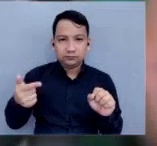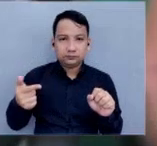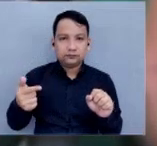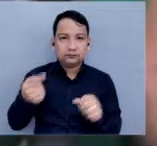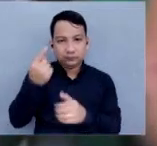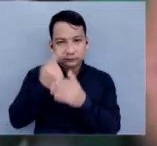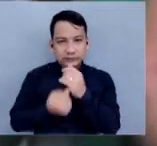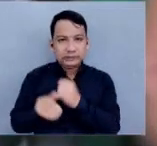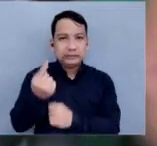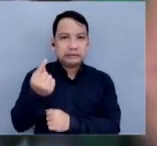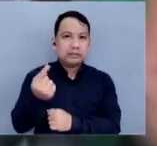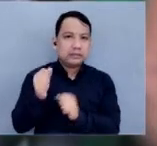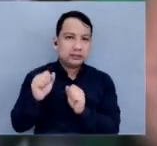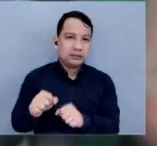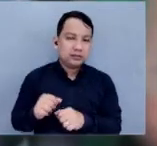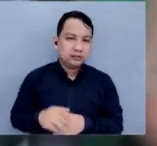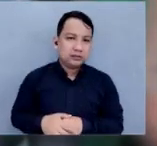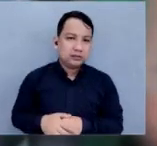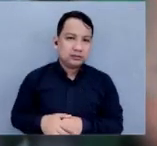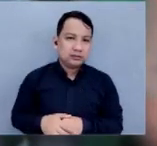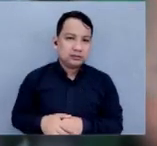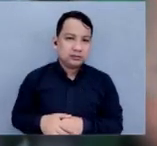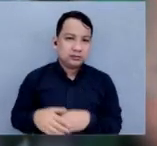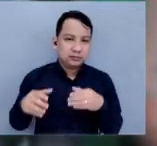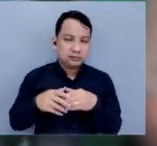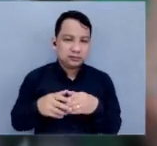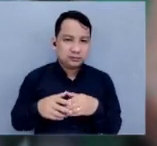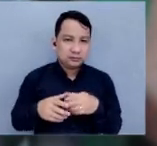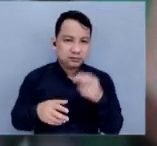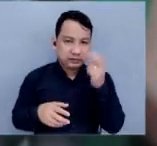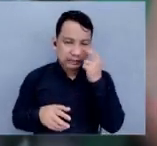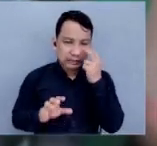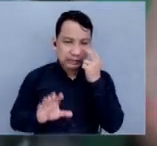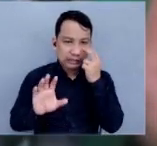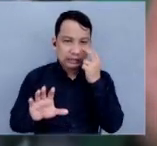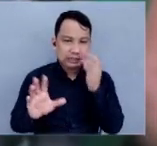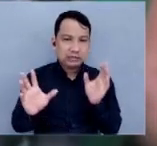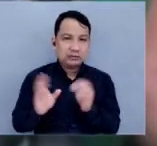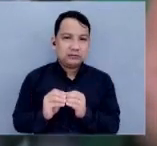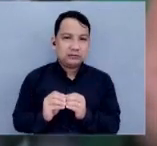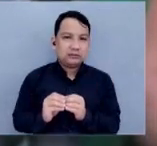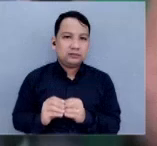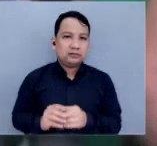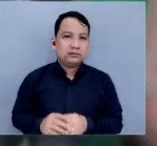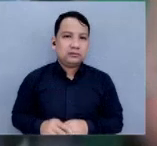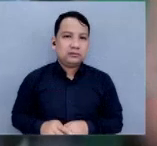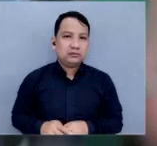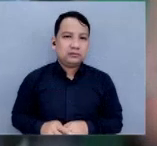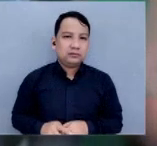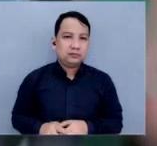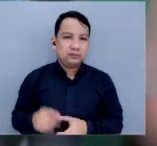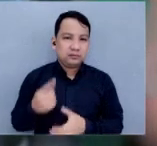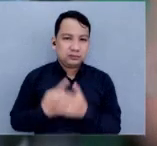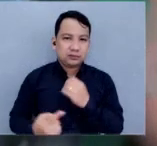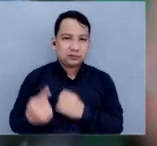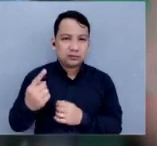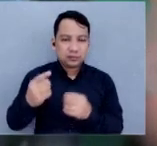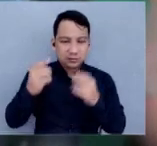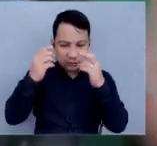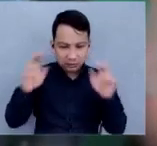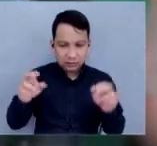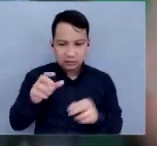Malinaw na sa hindi bulag o nagbubulag-bulagan, iisang tao lang, si Mayor Alice